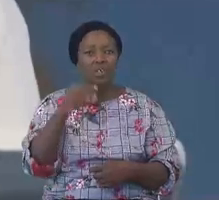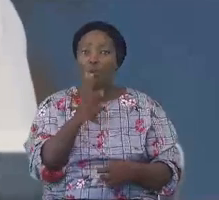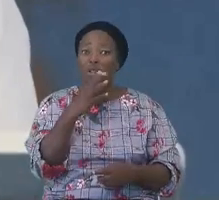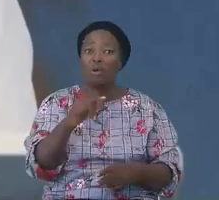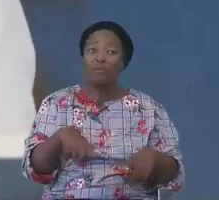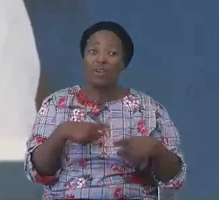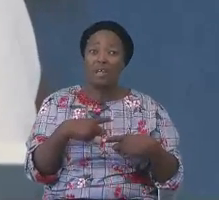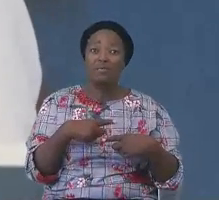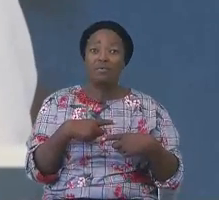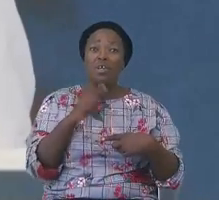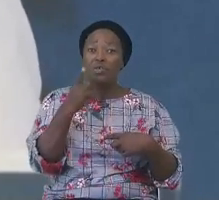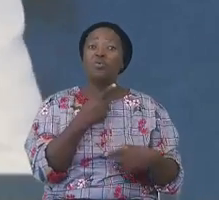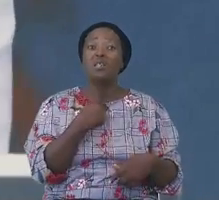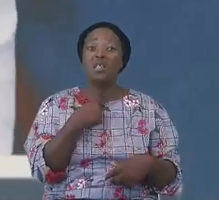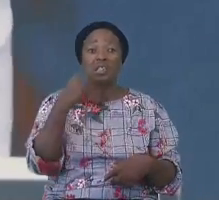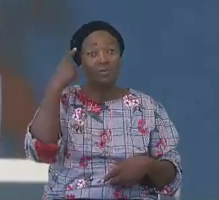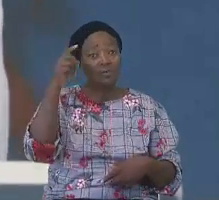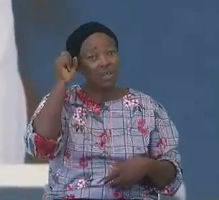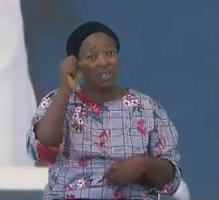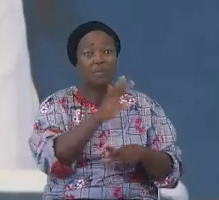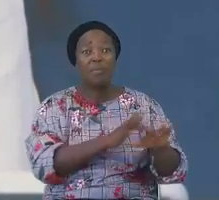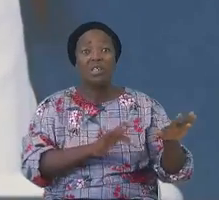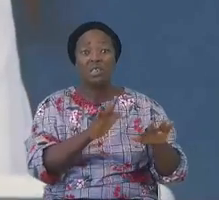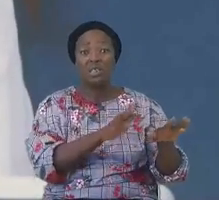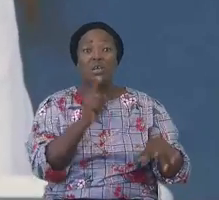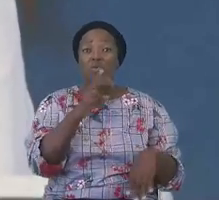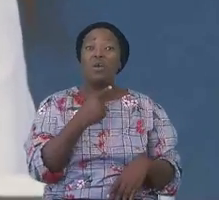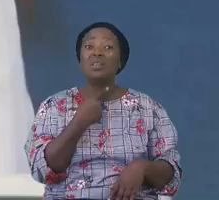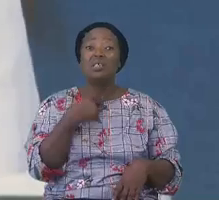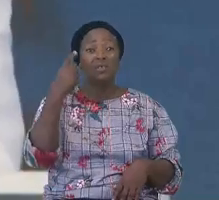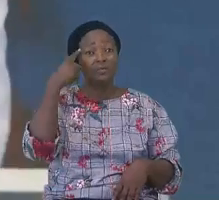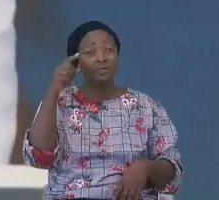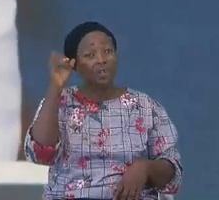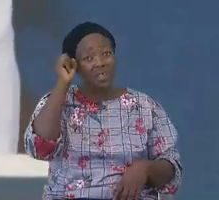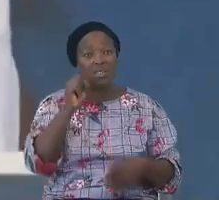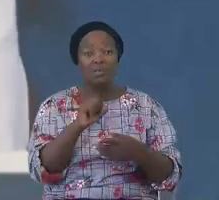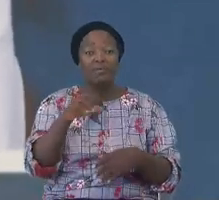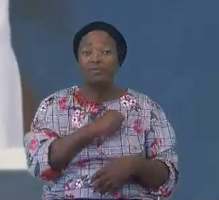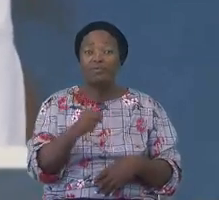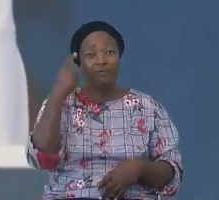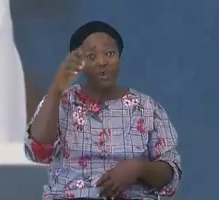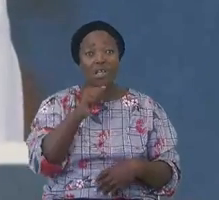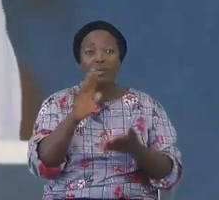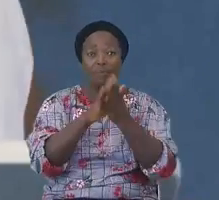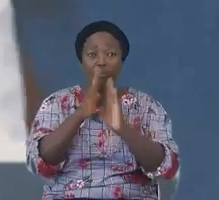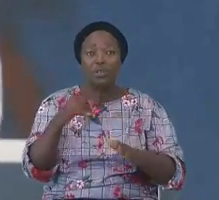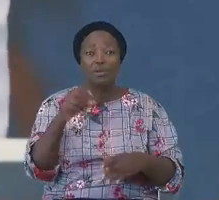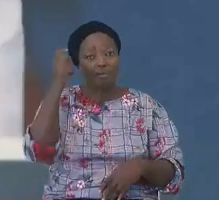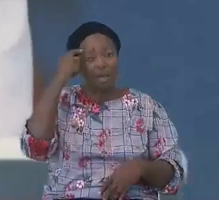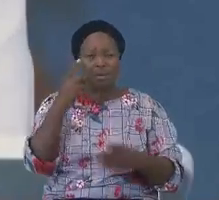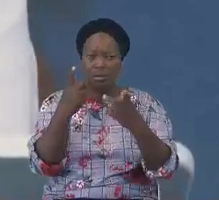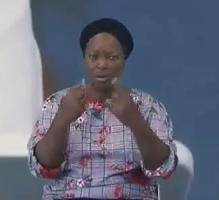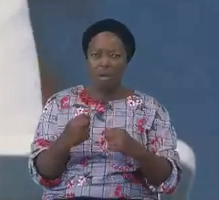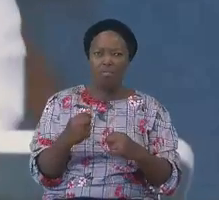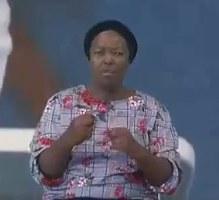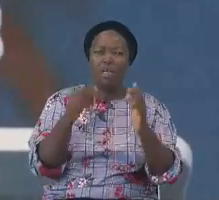soif vienne. Tu as soif de l'eau de vie. Tu as soif de sa miséricorde. Tu